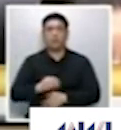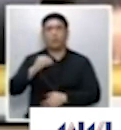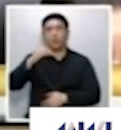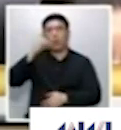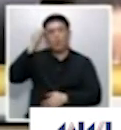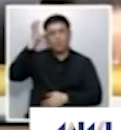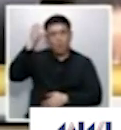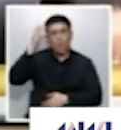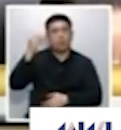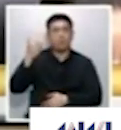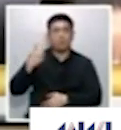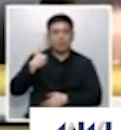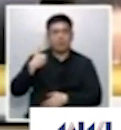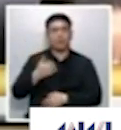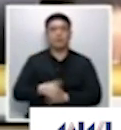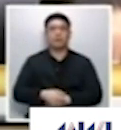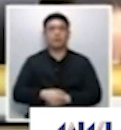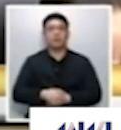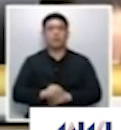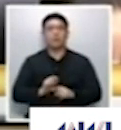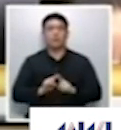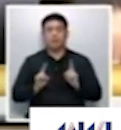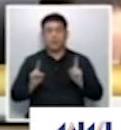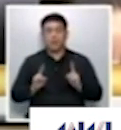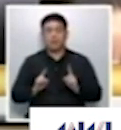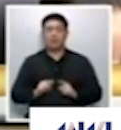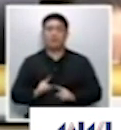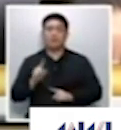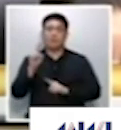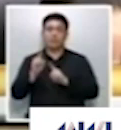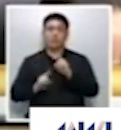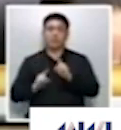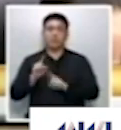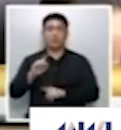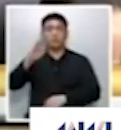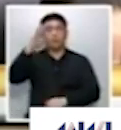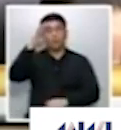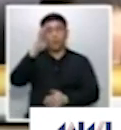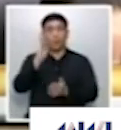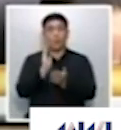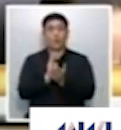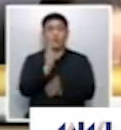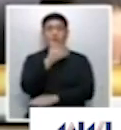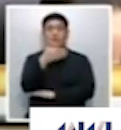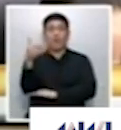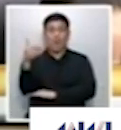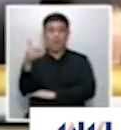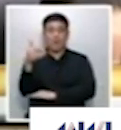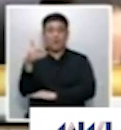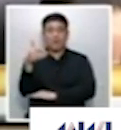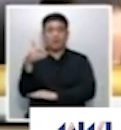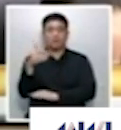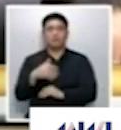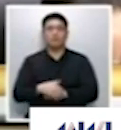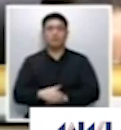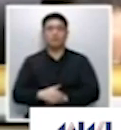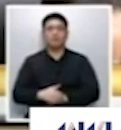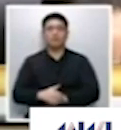างๆนะครับจากสถิติของสำนักงานตำรวจแห่งชาติย้อนหลัง5ปีตั้ง